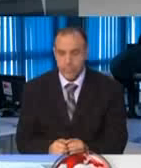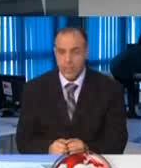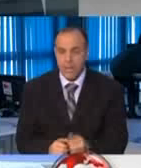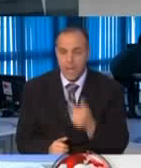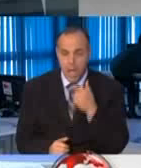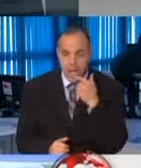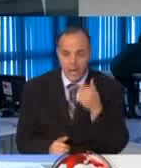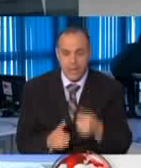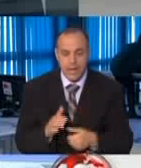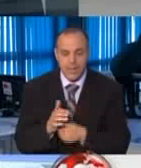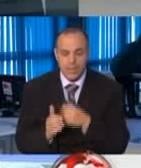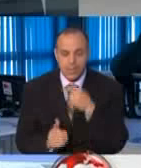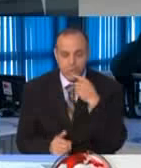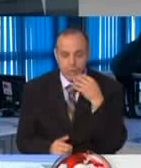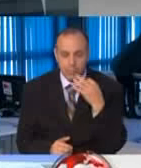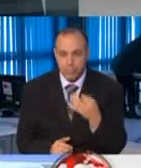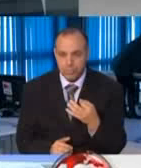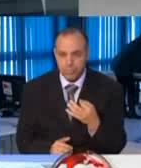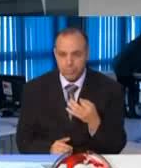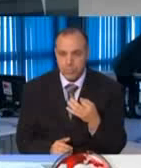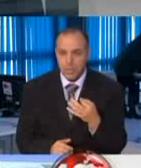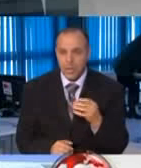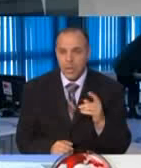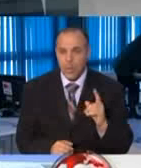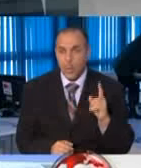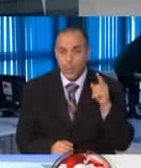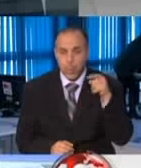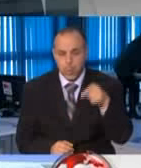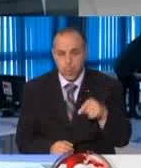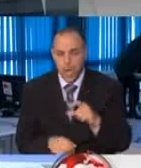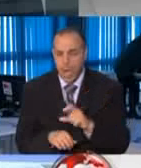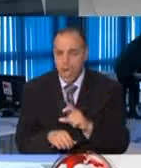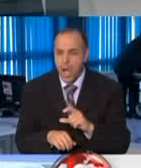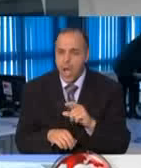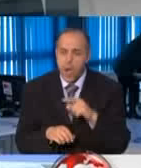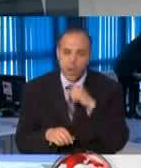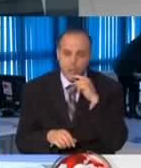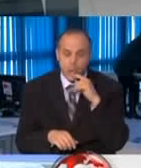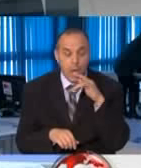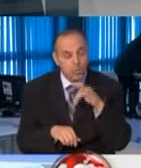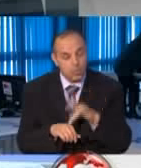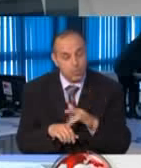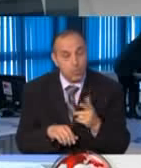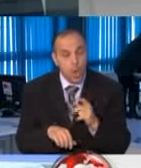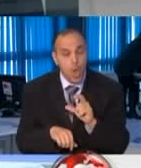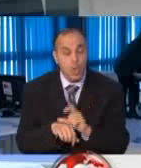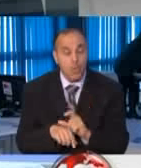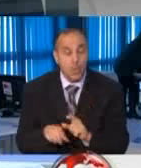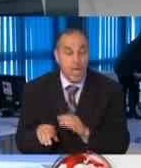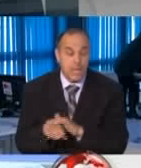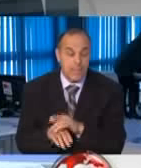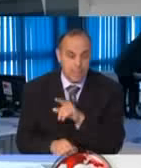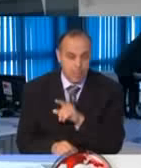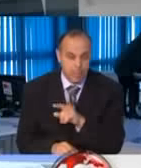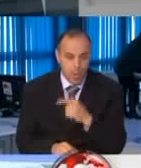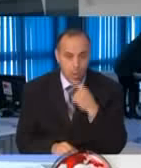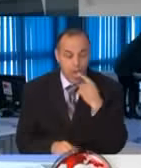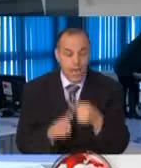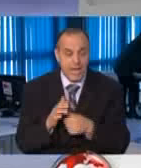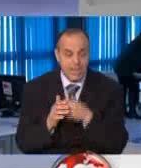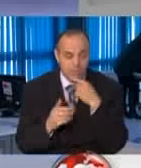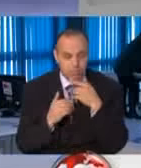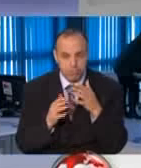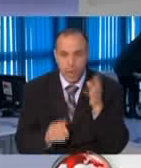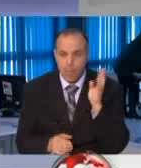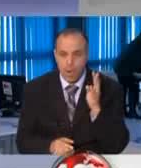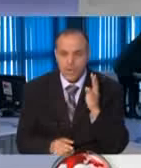وقد أعلن الرئيس الروسي فلاديمير بوتين أن إسقاط القاذفة الروسية هو عمل عدواني من قبل تركيا. وأضاف بوتين خلال